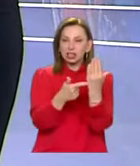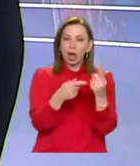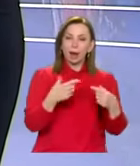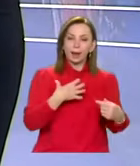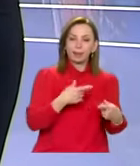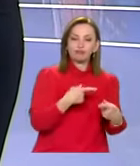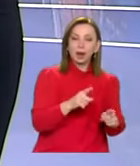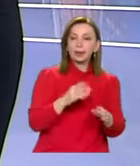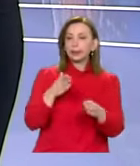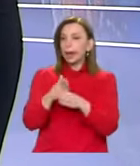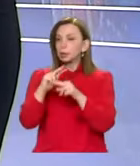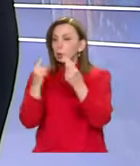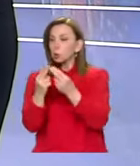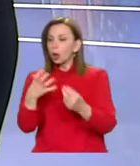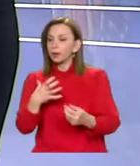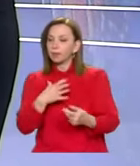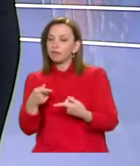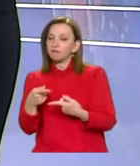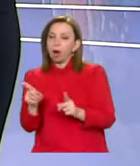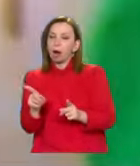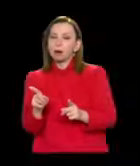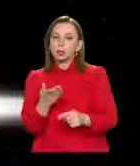farklı, gerçek dünyada farklı davranıyor.